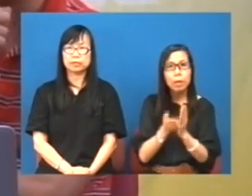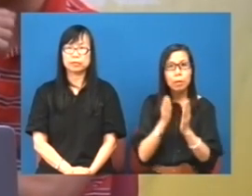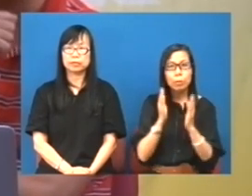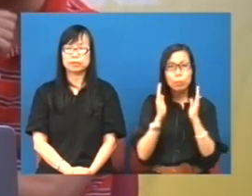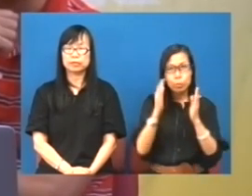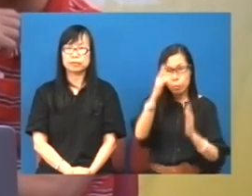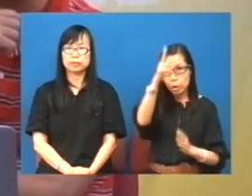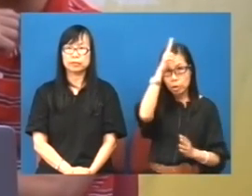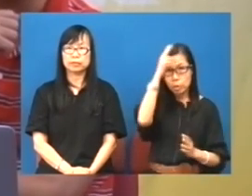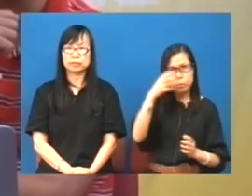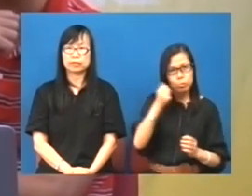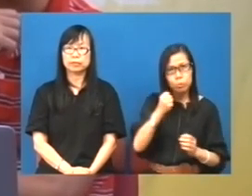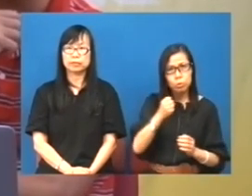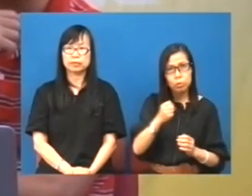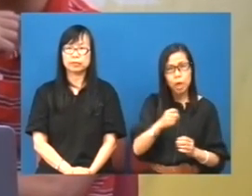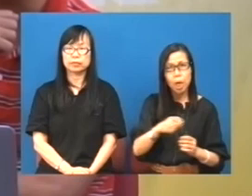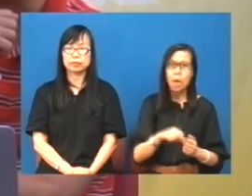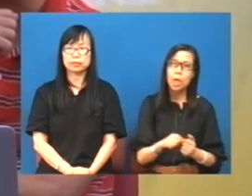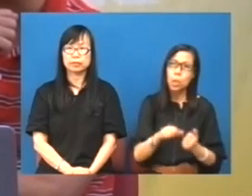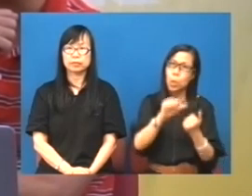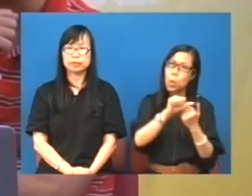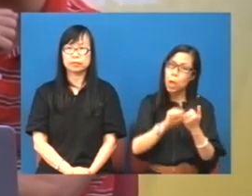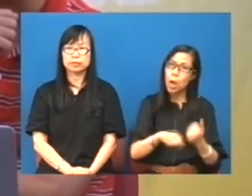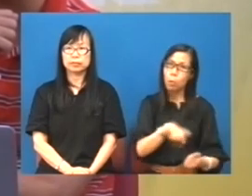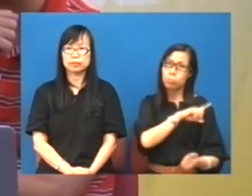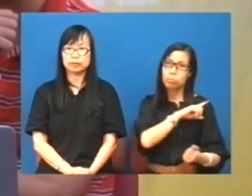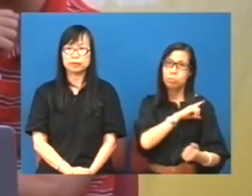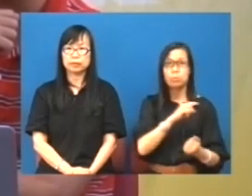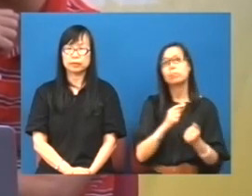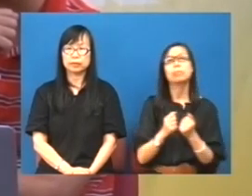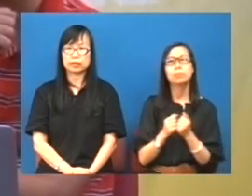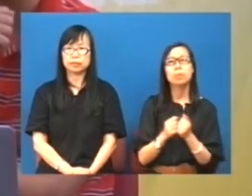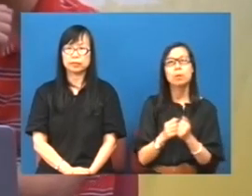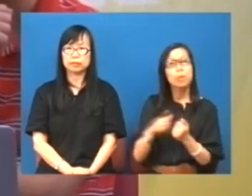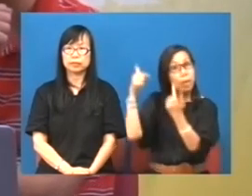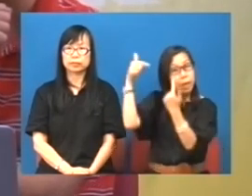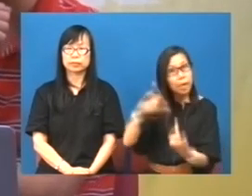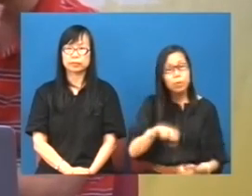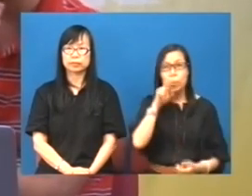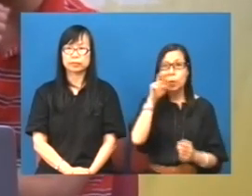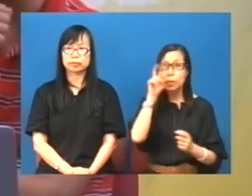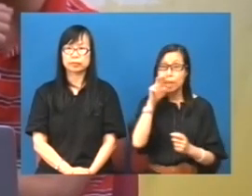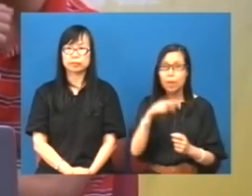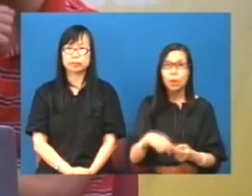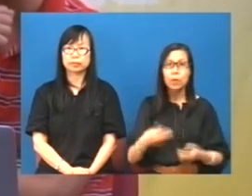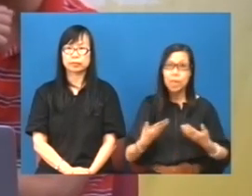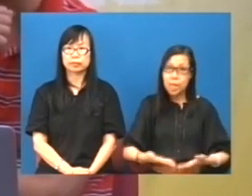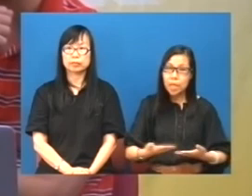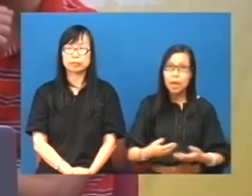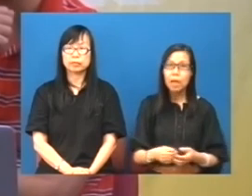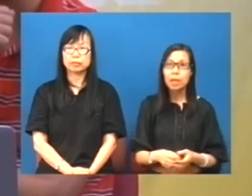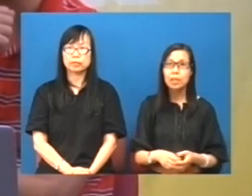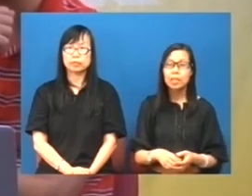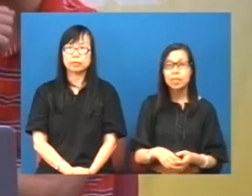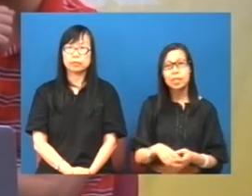唯有靠自己硬正又或者最重要是繼續看我們的節目因為看我們的節目才能